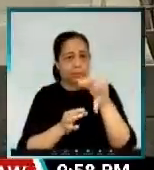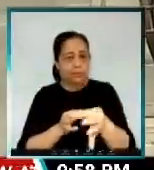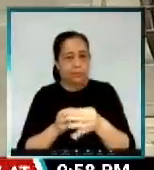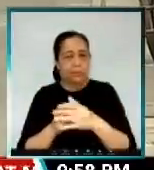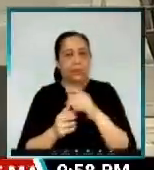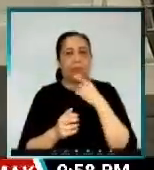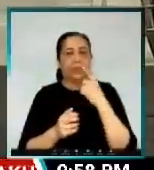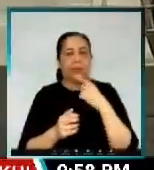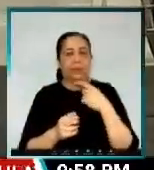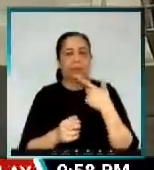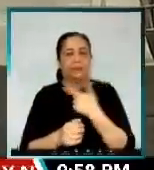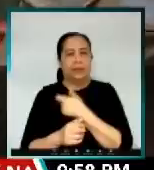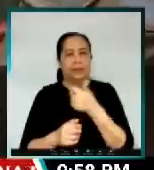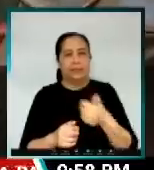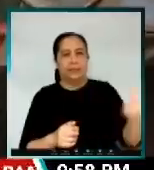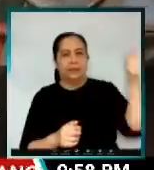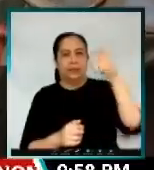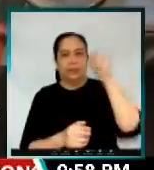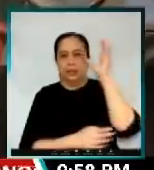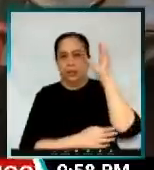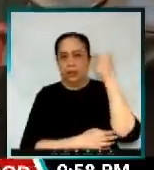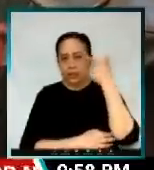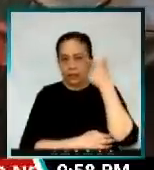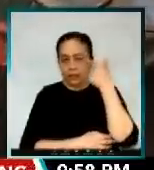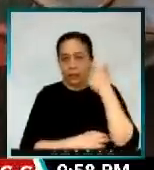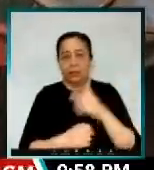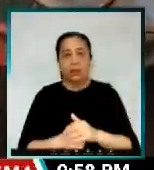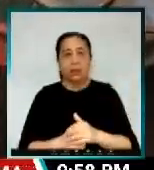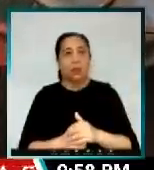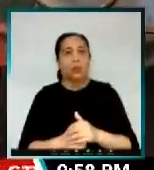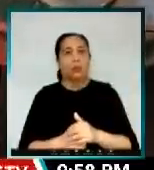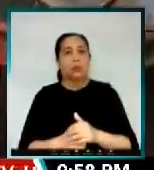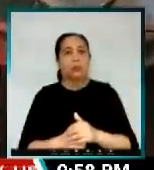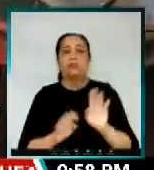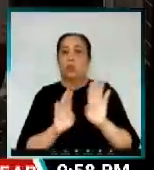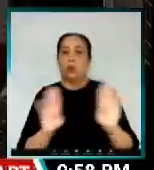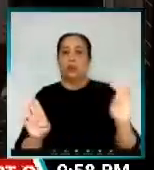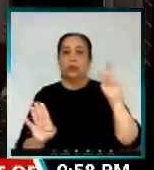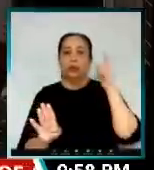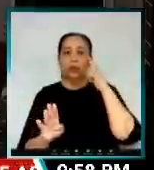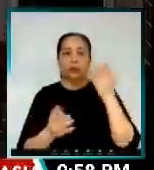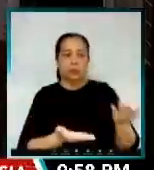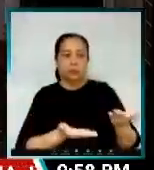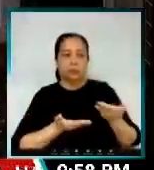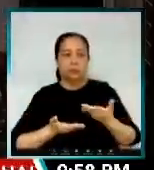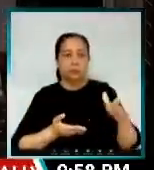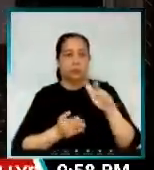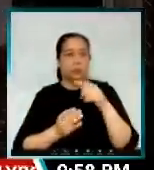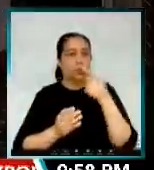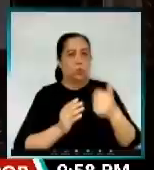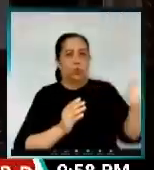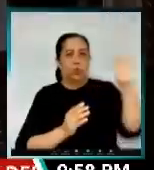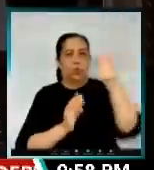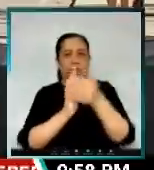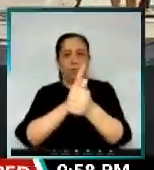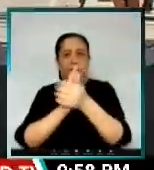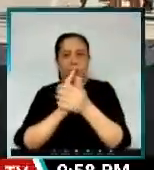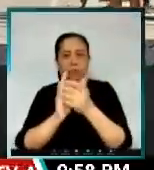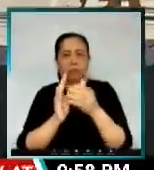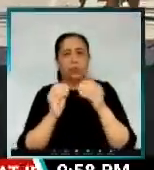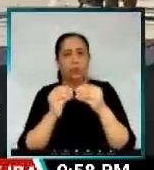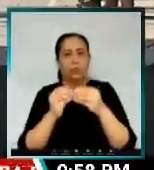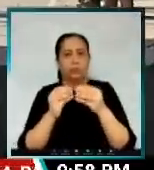Czar Carlito Galvez Jr., bukas ang gobyerno sa rekomendasyon ng mga eksperto na palawigin ang ECQ